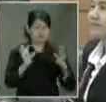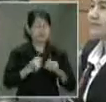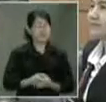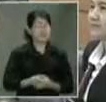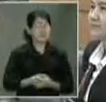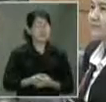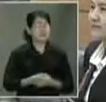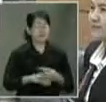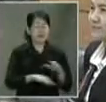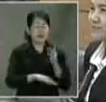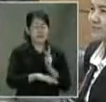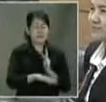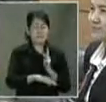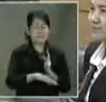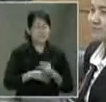านประธาน